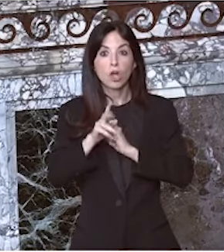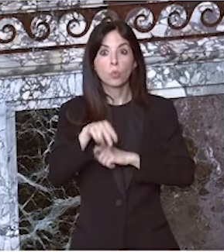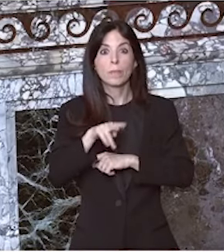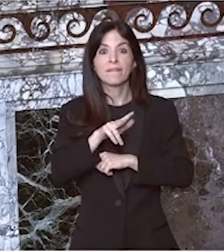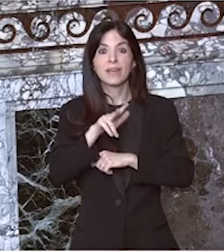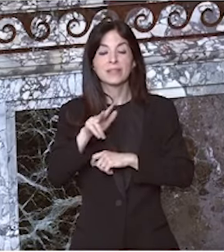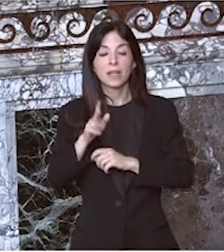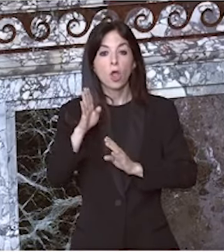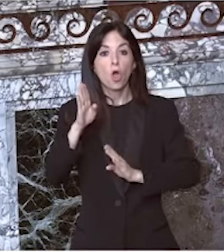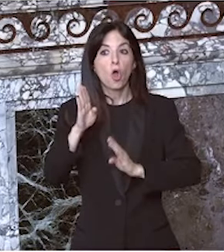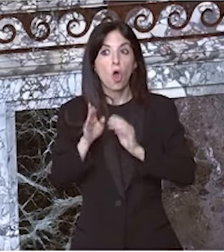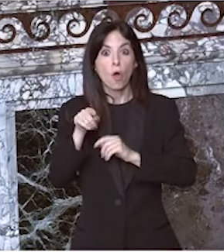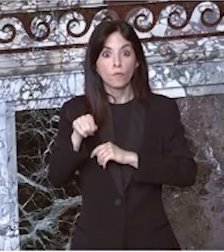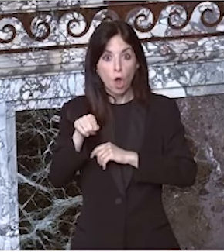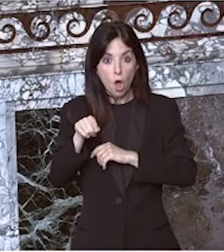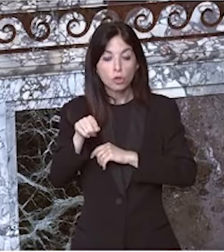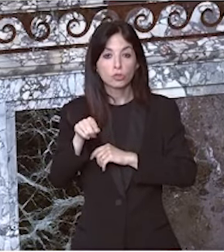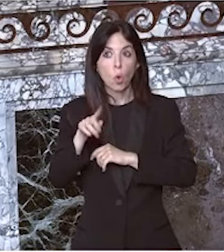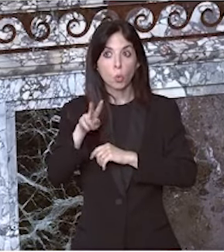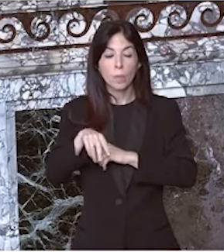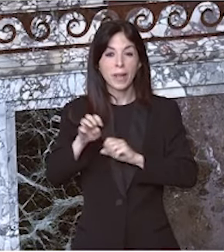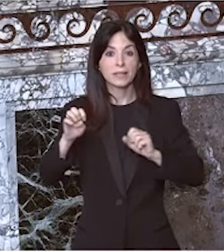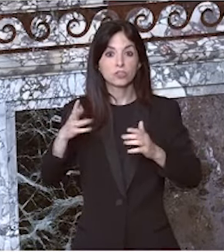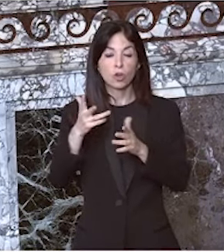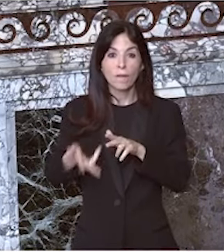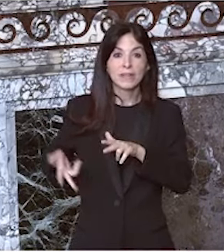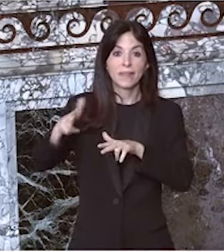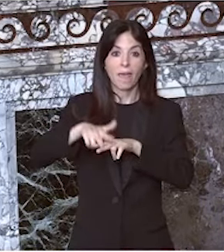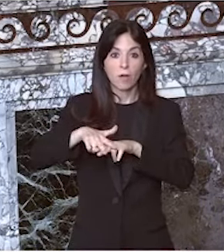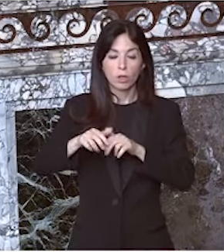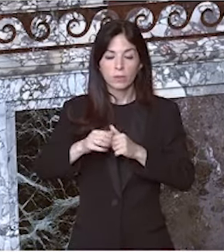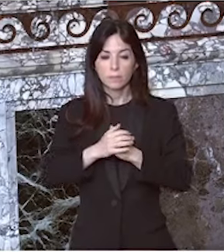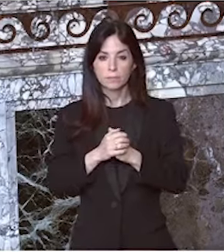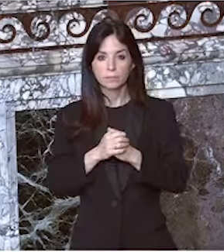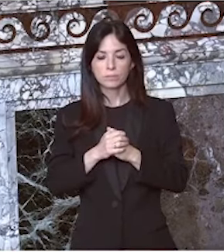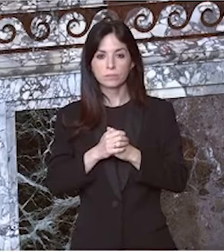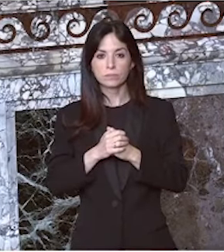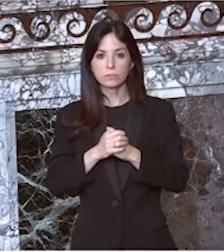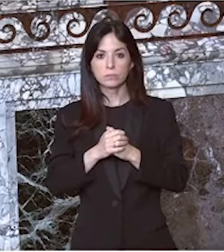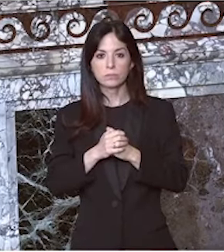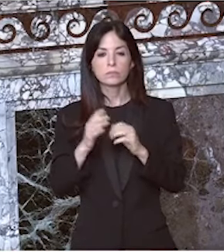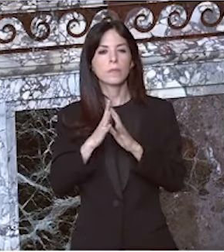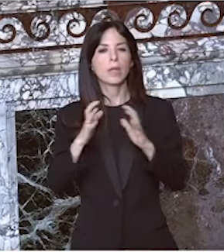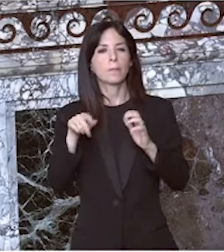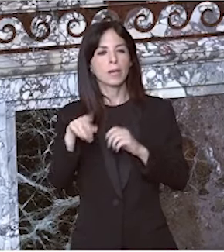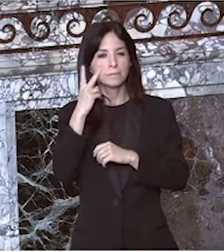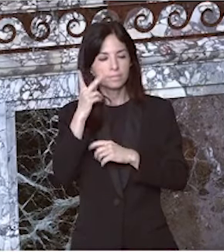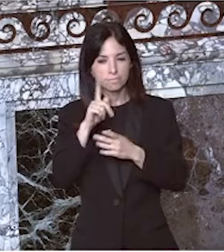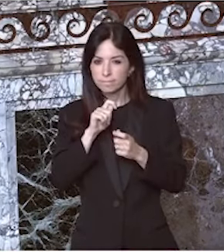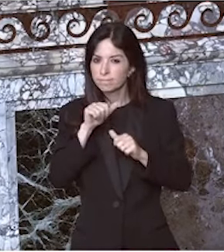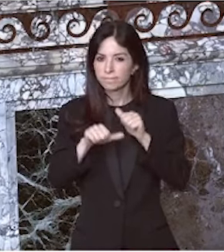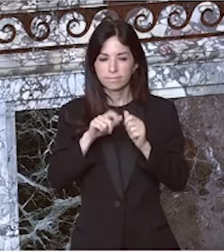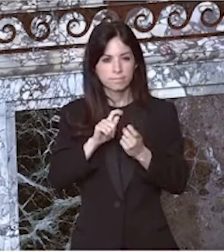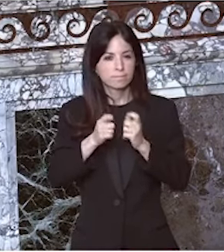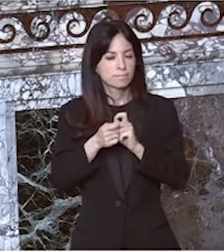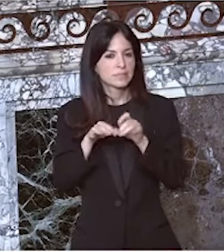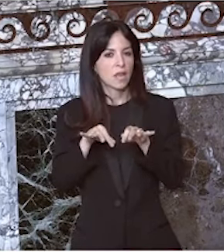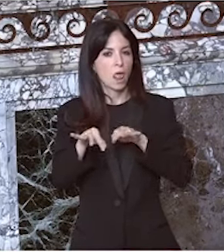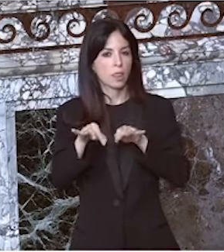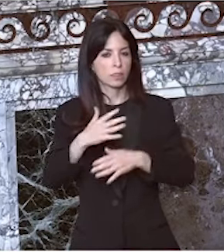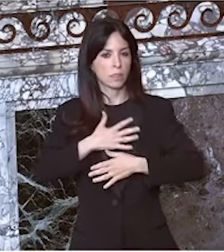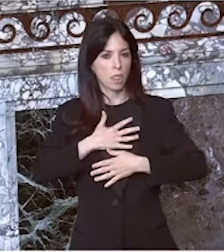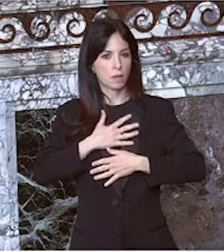triplicato rispetto a quello del 2019. Le imprese stanno rivedendo le proprie strategie al